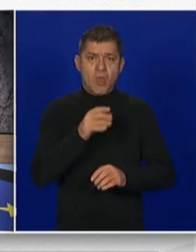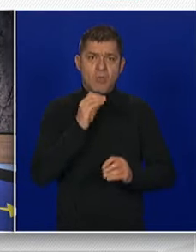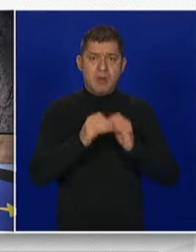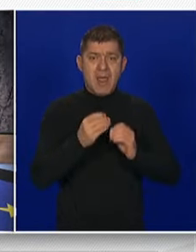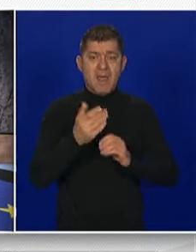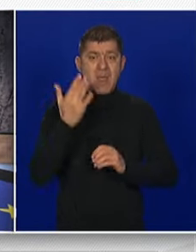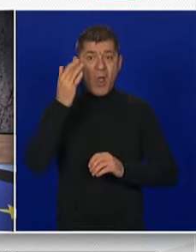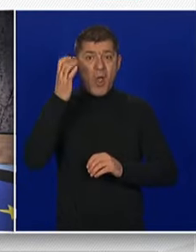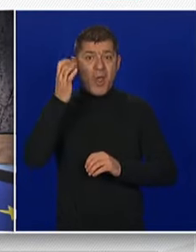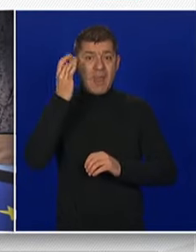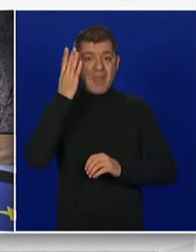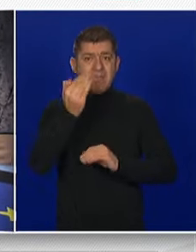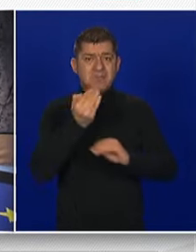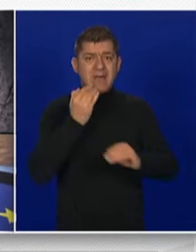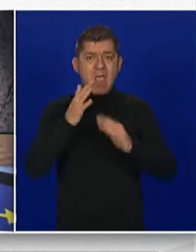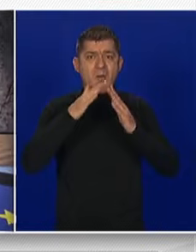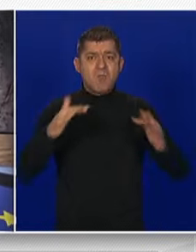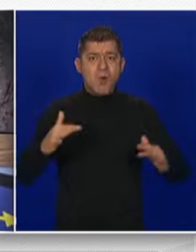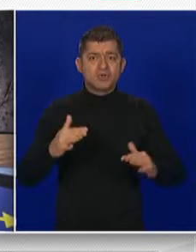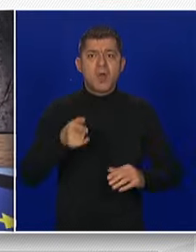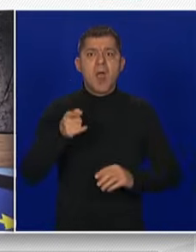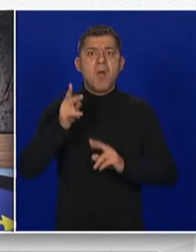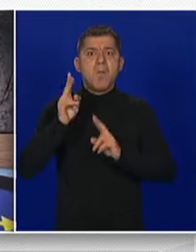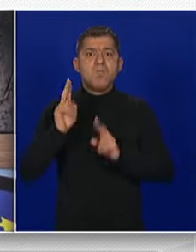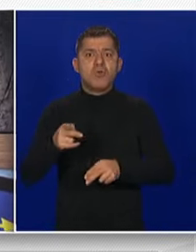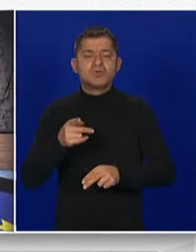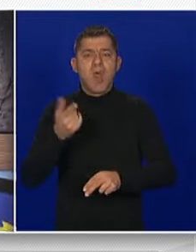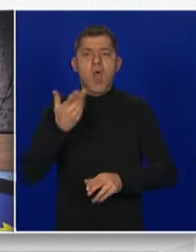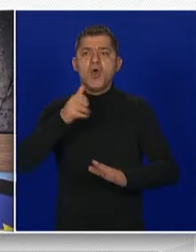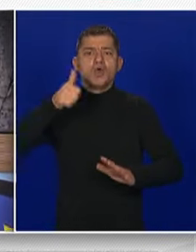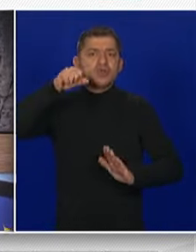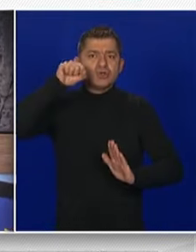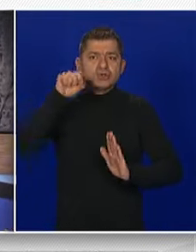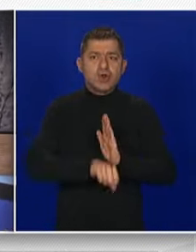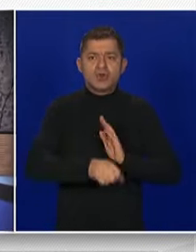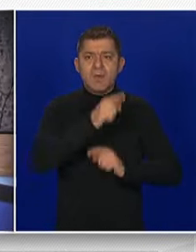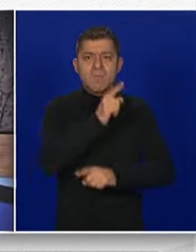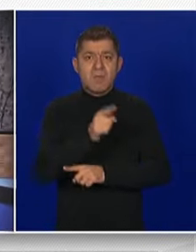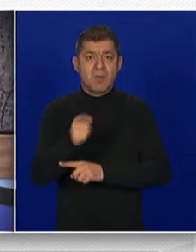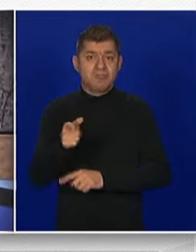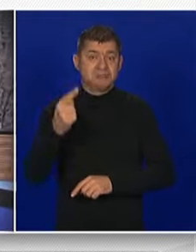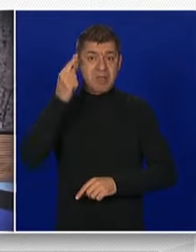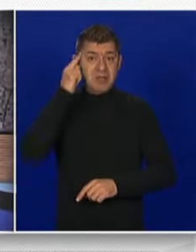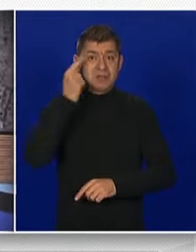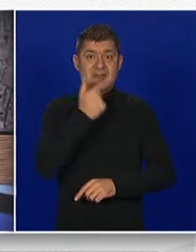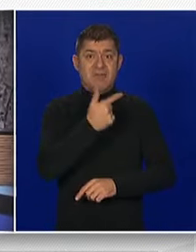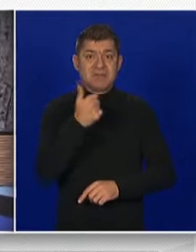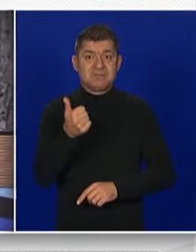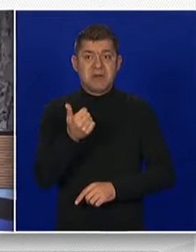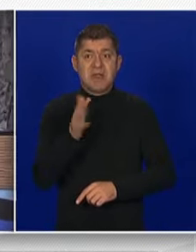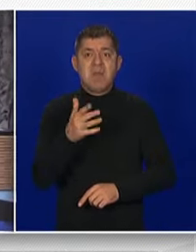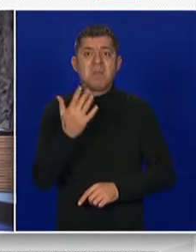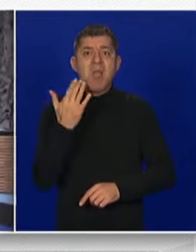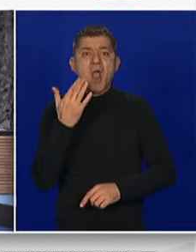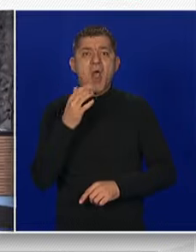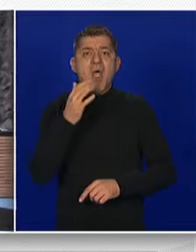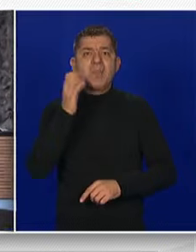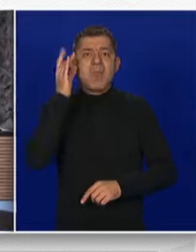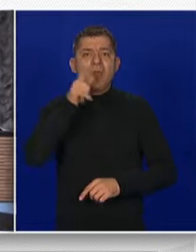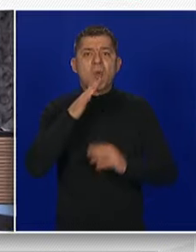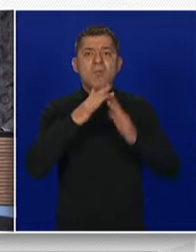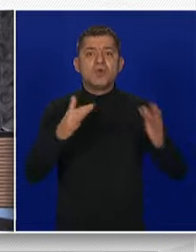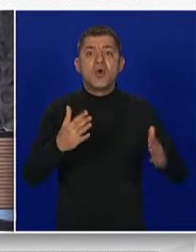Božića da se mogu uvesti nekakve striktne mjere. Dakle, mislim 21. je, ima nekoliko samo dana do Božića. Dakle, šta